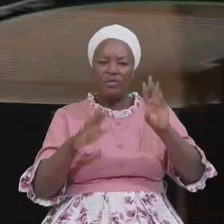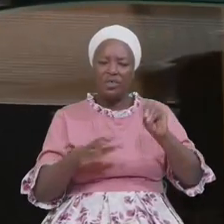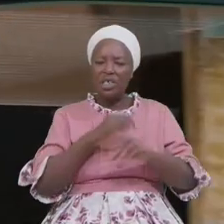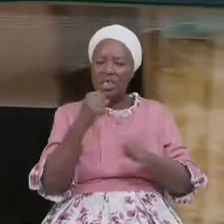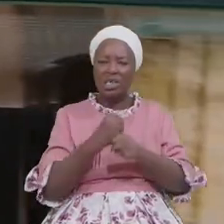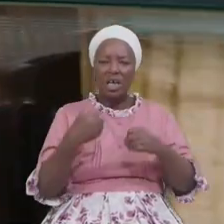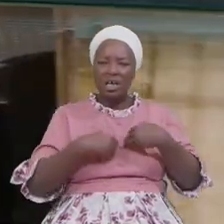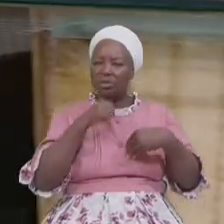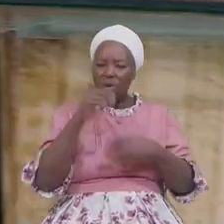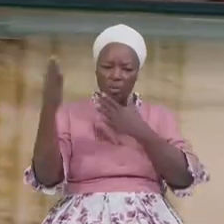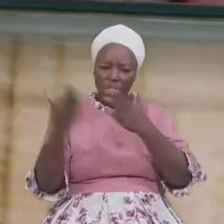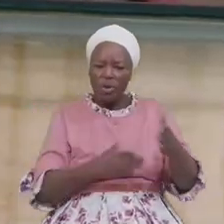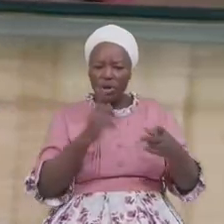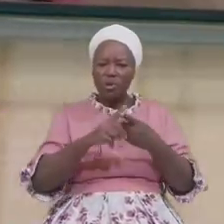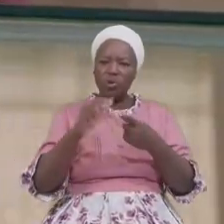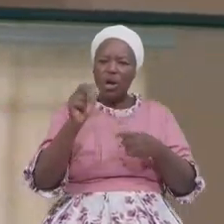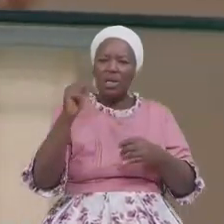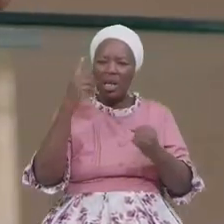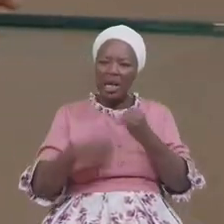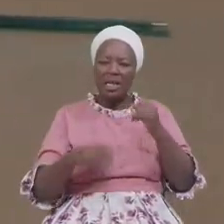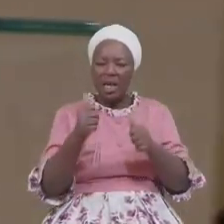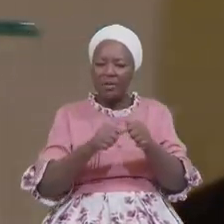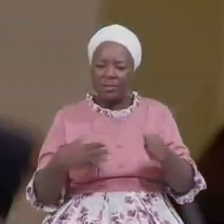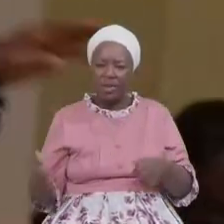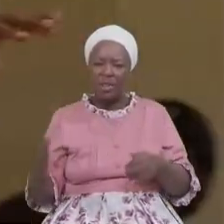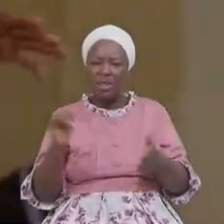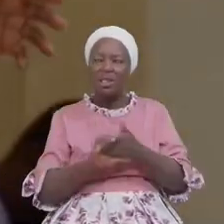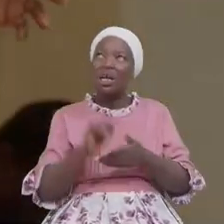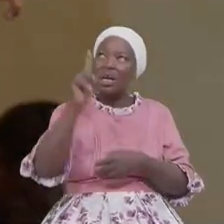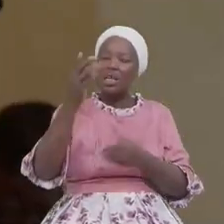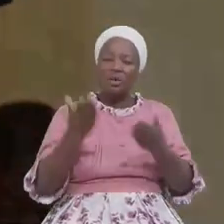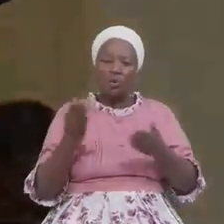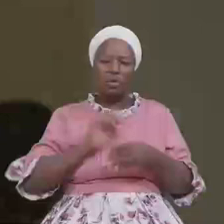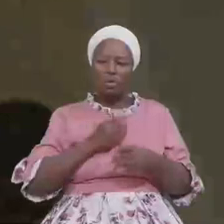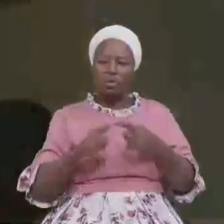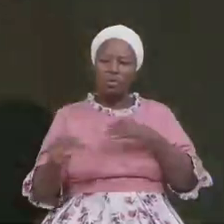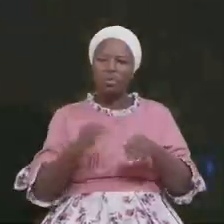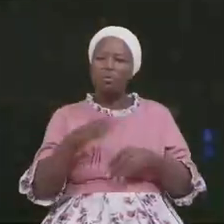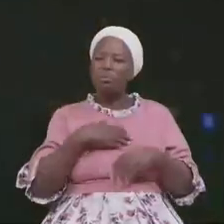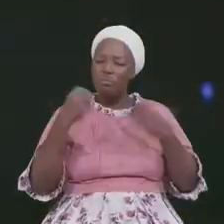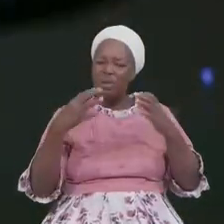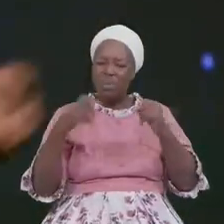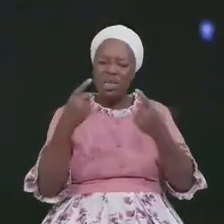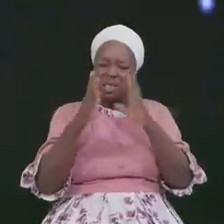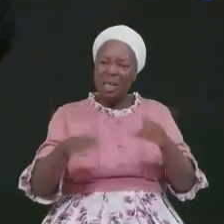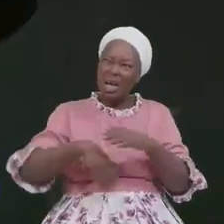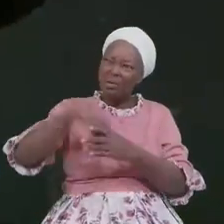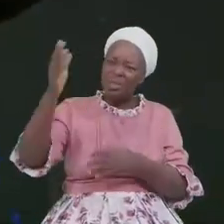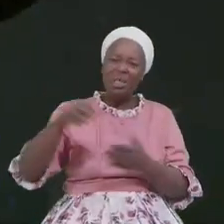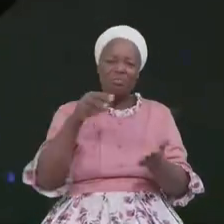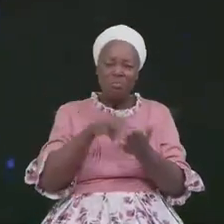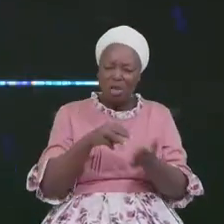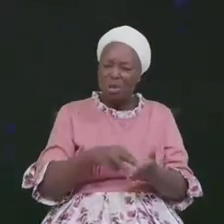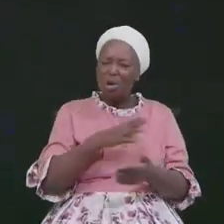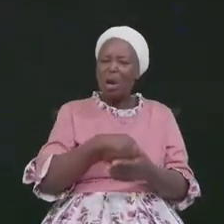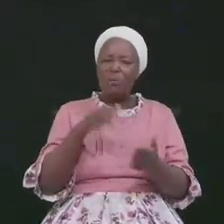ans ne met pas fin à tout ce qu'il veut que nous fassions. Il y a encore beaucoup de pécheurs, des millions, des milliards.